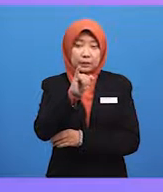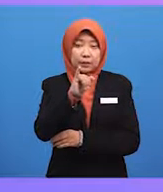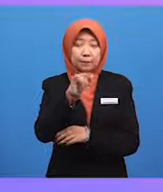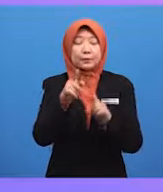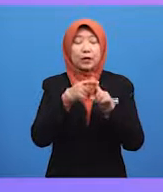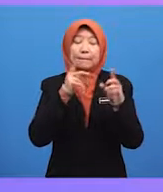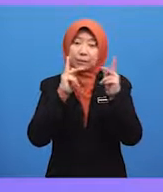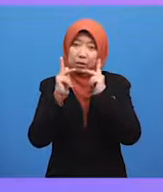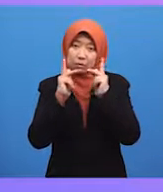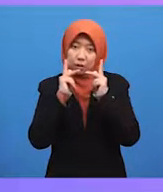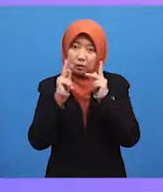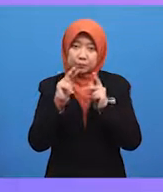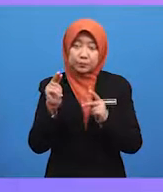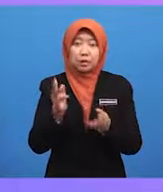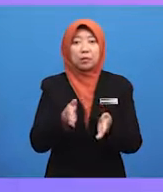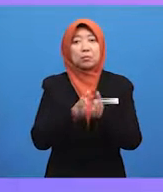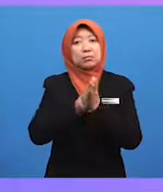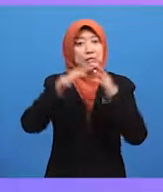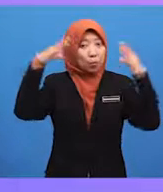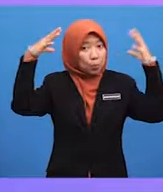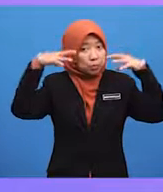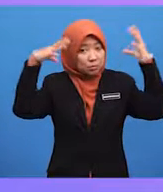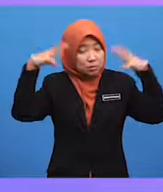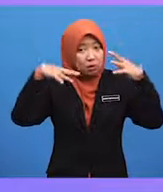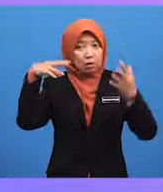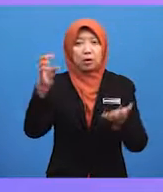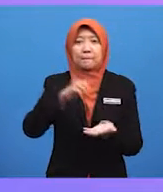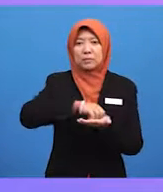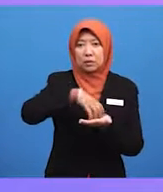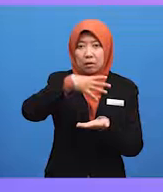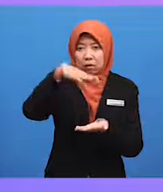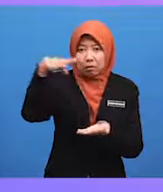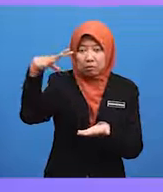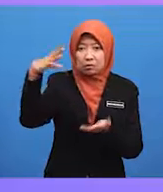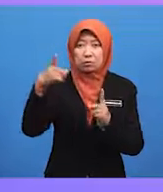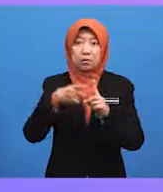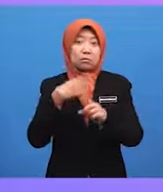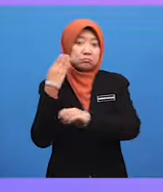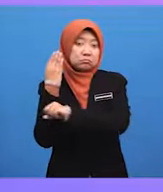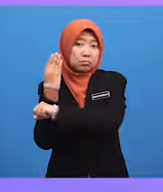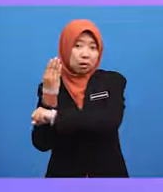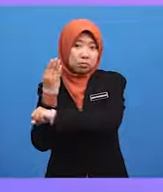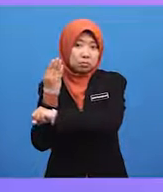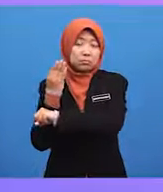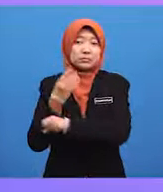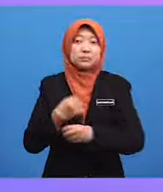segi perkataan, meminta hujan, meminta kekayaan daripada